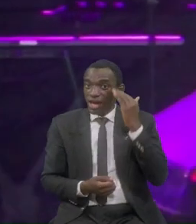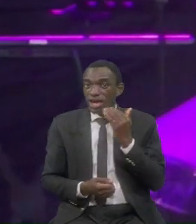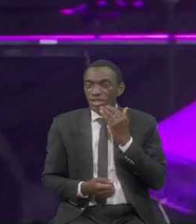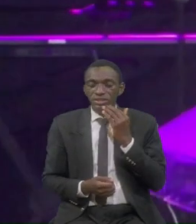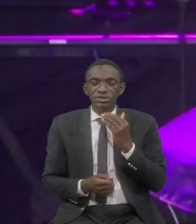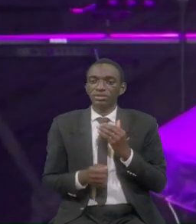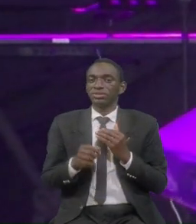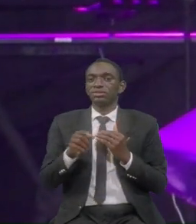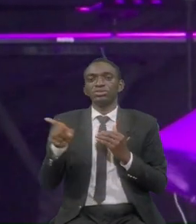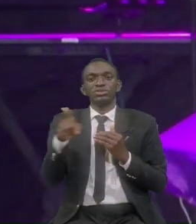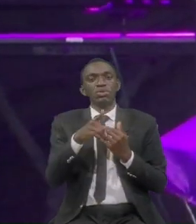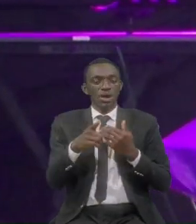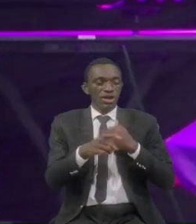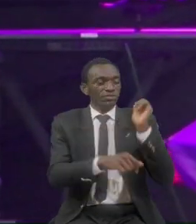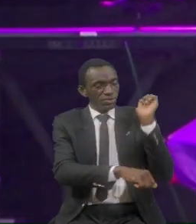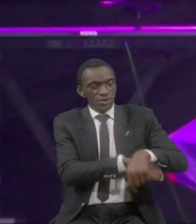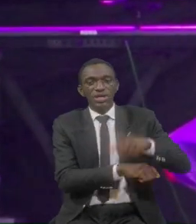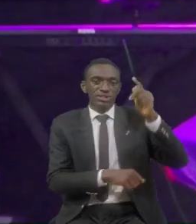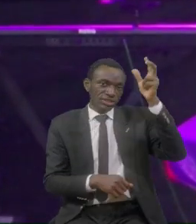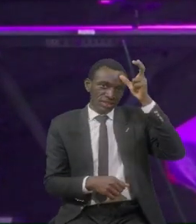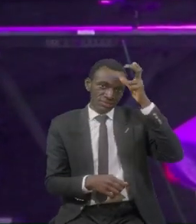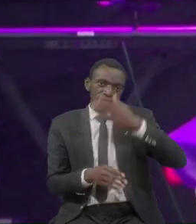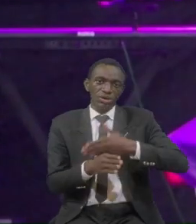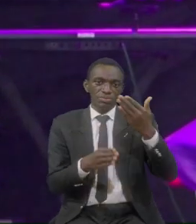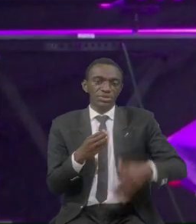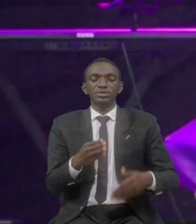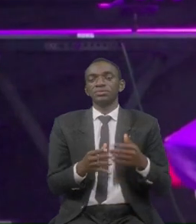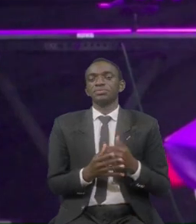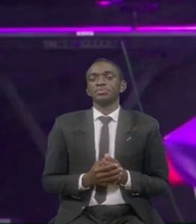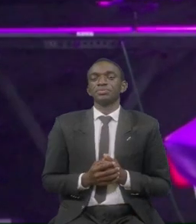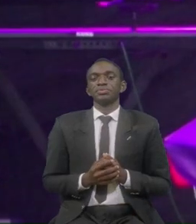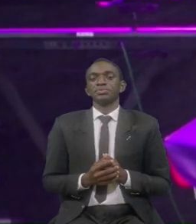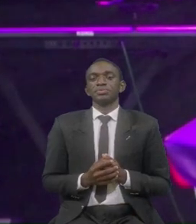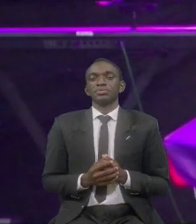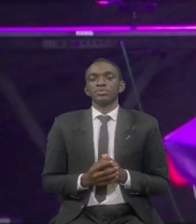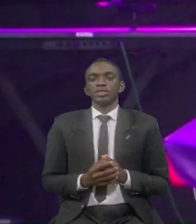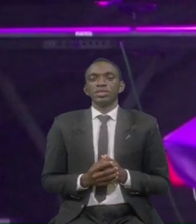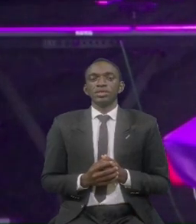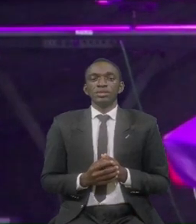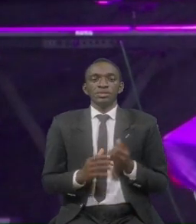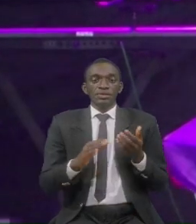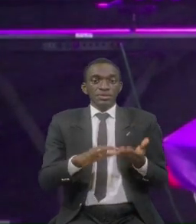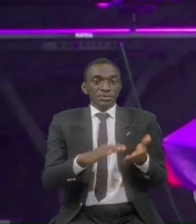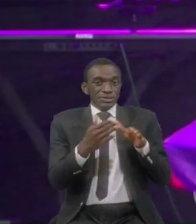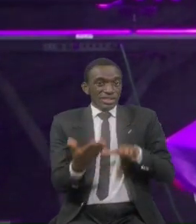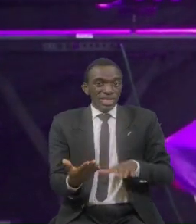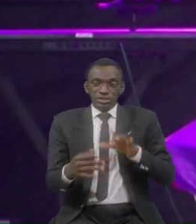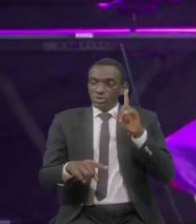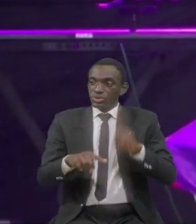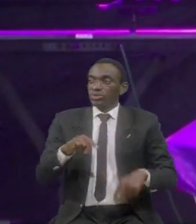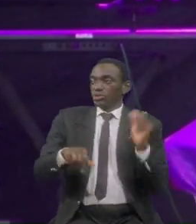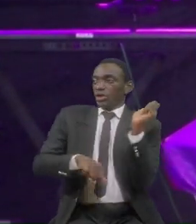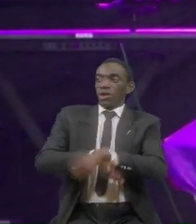that devil. Ang atong Ginoo nagpinadaogon siya death sa kaisa could not prevail on him. Dili makadaog